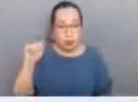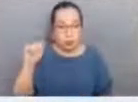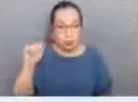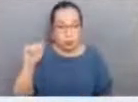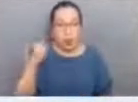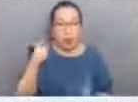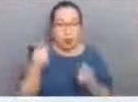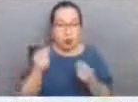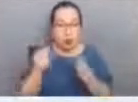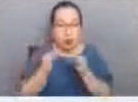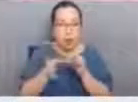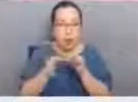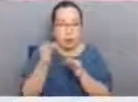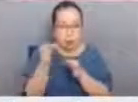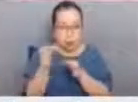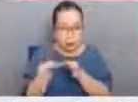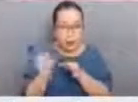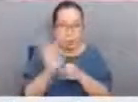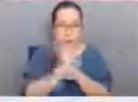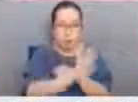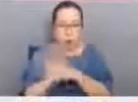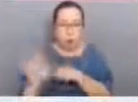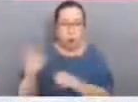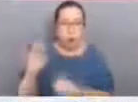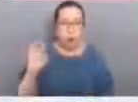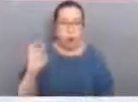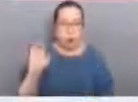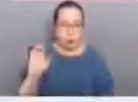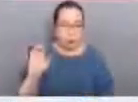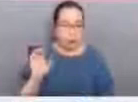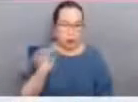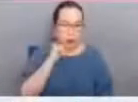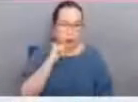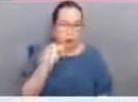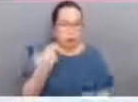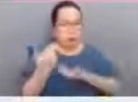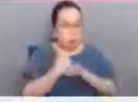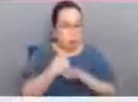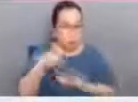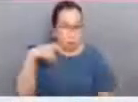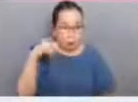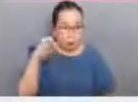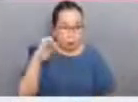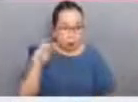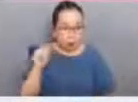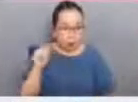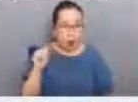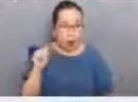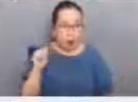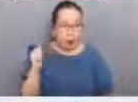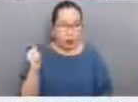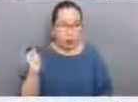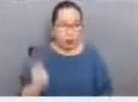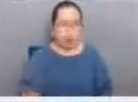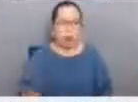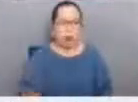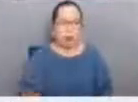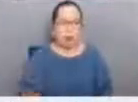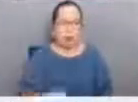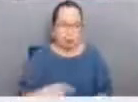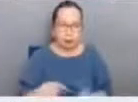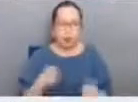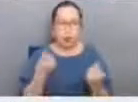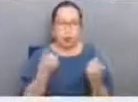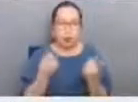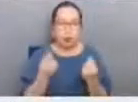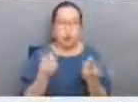Magpunta lamang po kayo doon sa aming website at karamihan po doon sa ating mga processes po ngayon ay online na. Sa mga